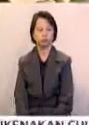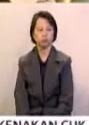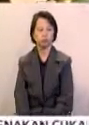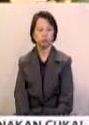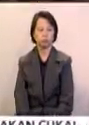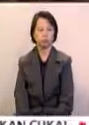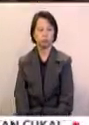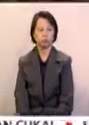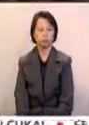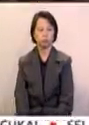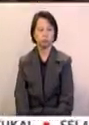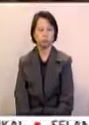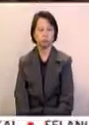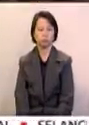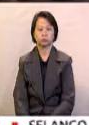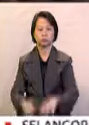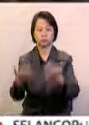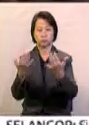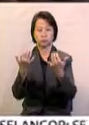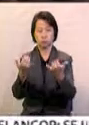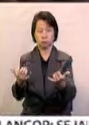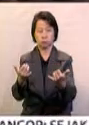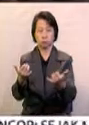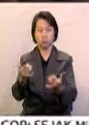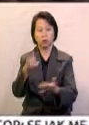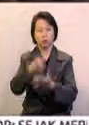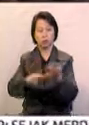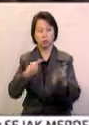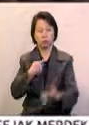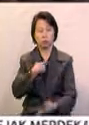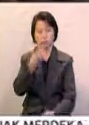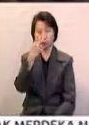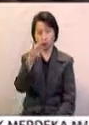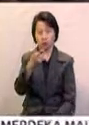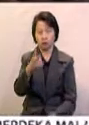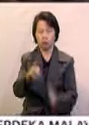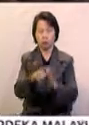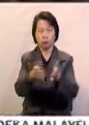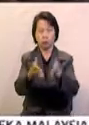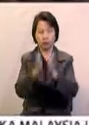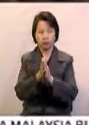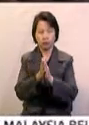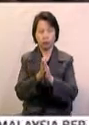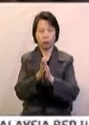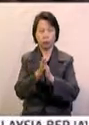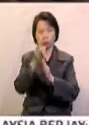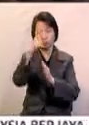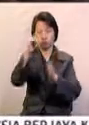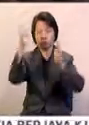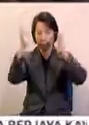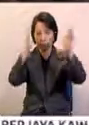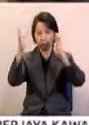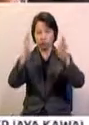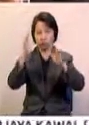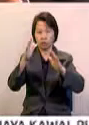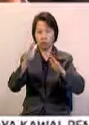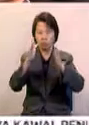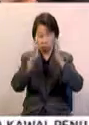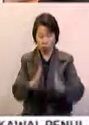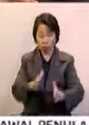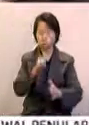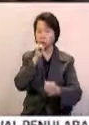buah-buahan buat masa ini apa yang kita lihat permintaan untuk lokal sendiri tak cukup e jika